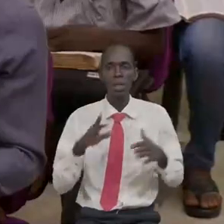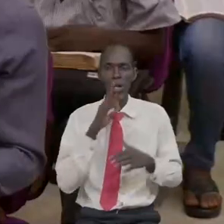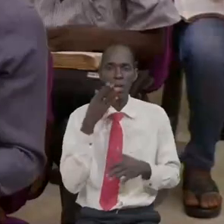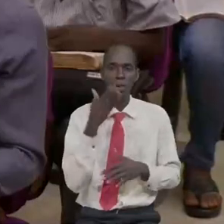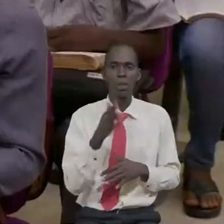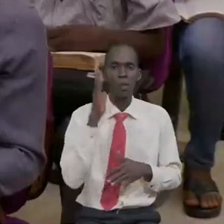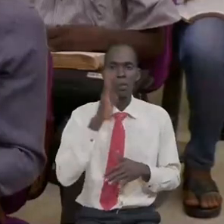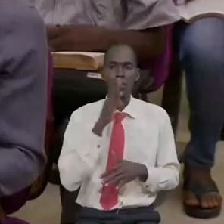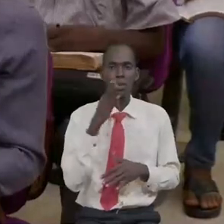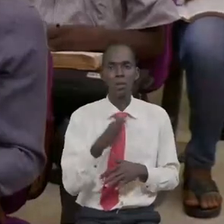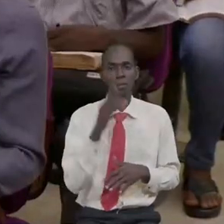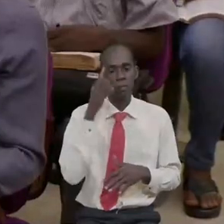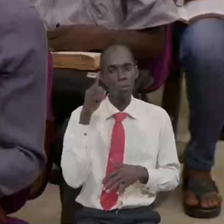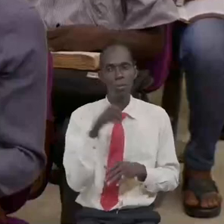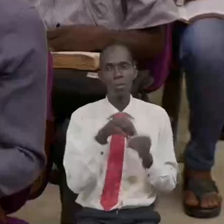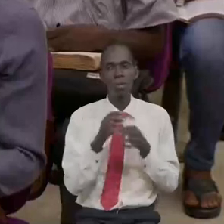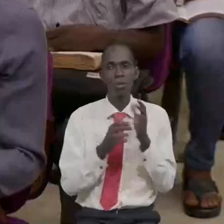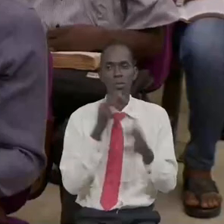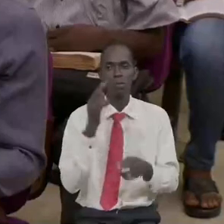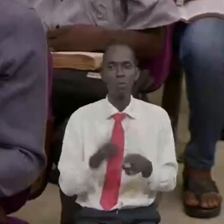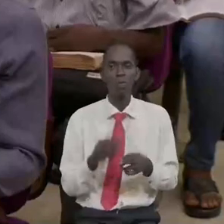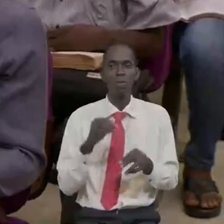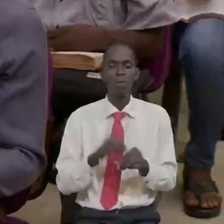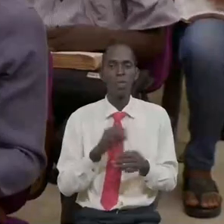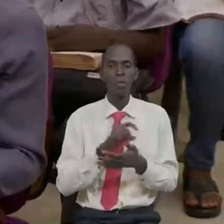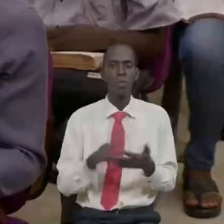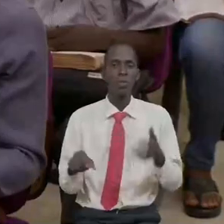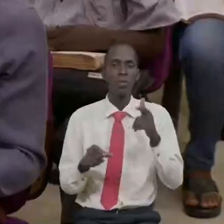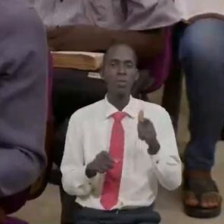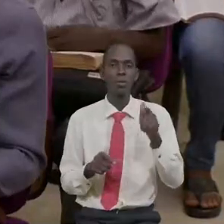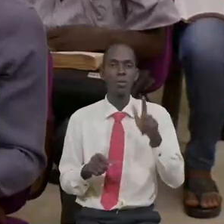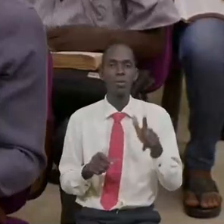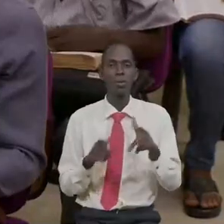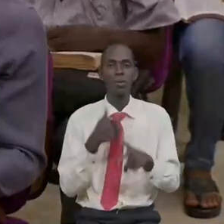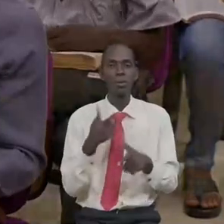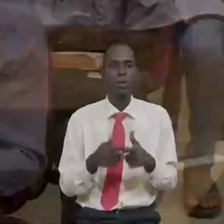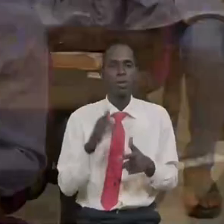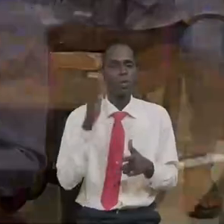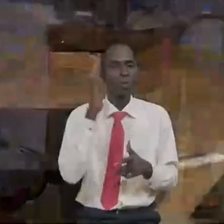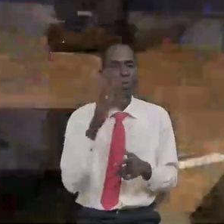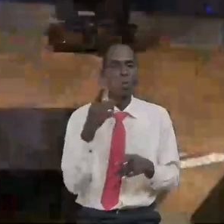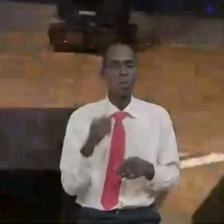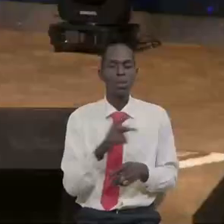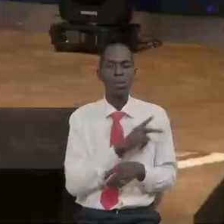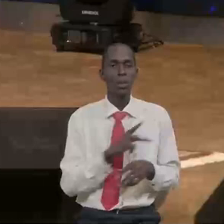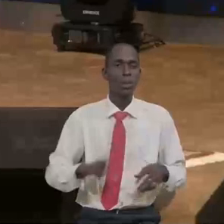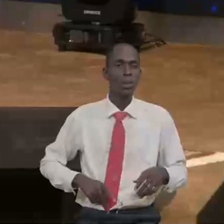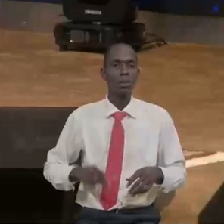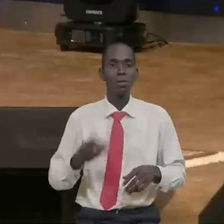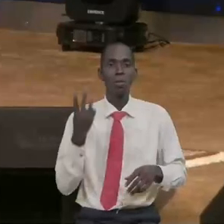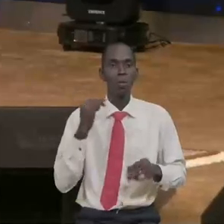Jésus. Verset 23 dit là-bas, « Alors le roi fut très